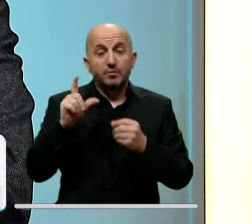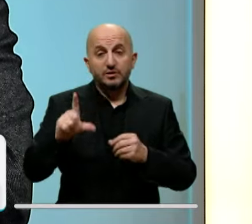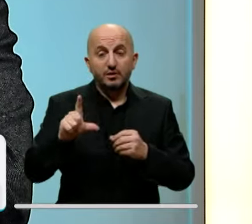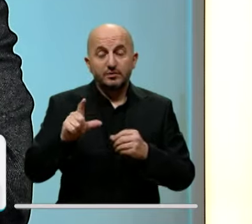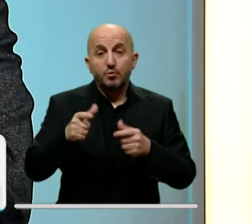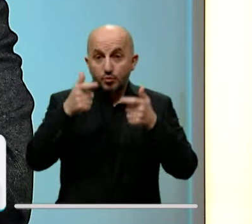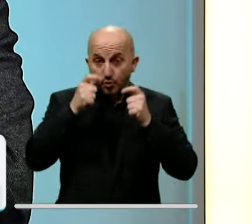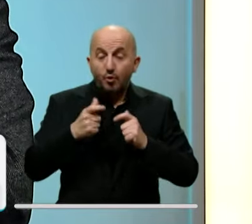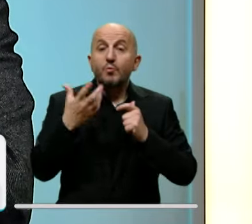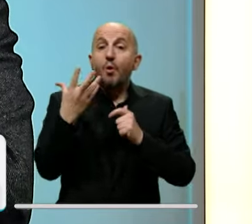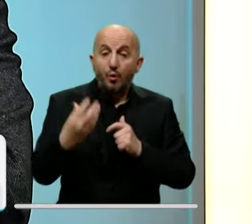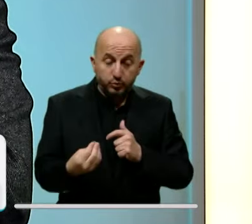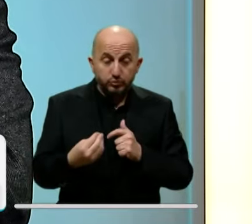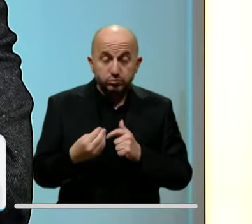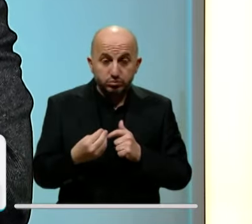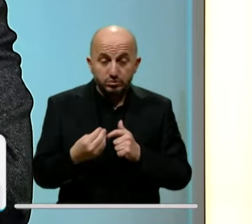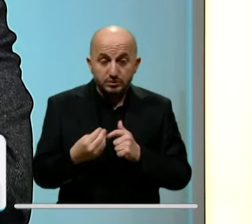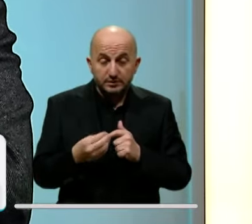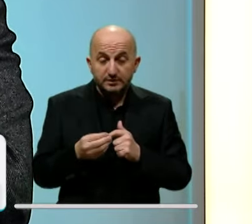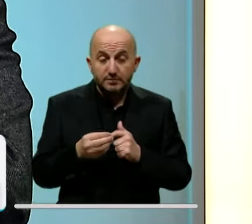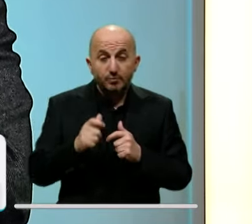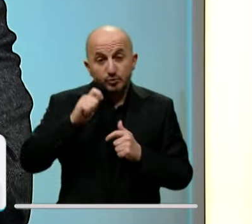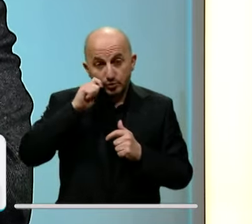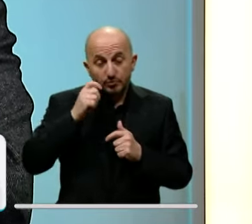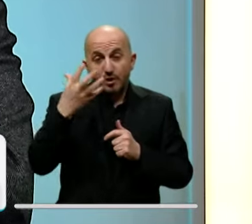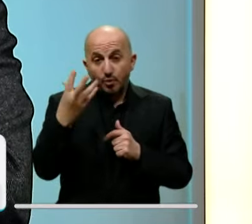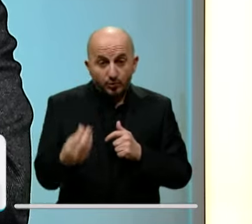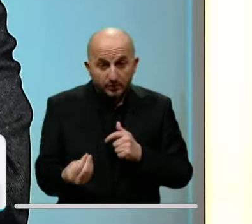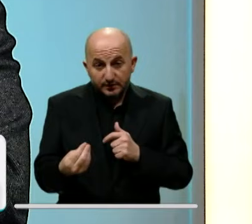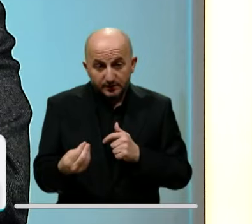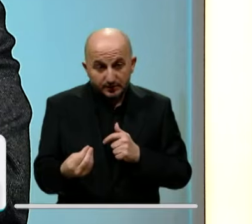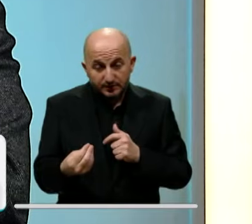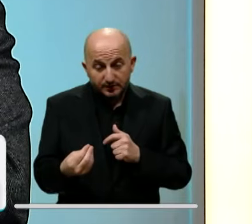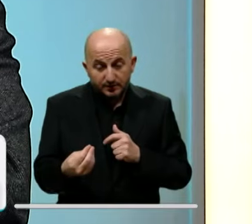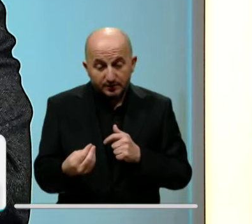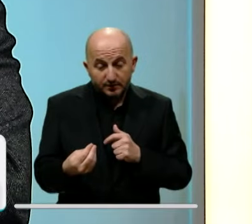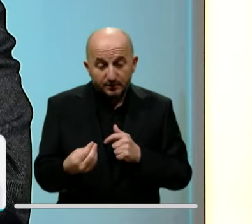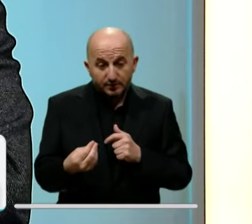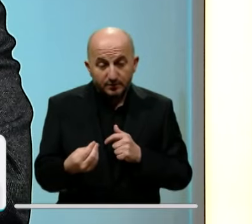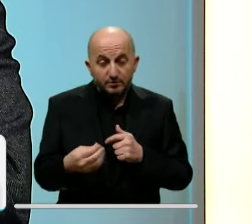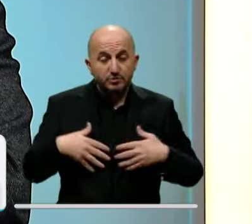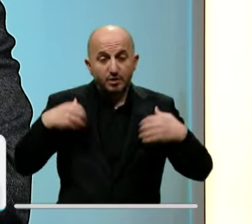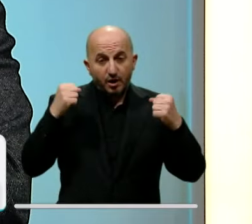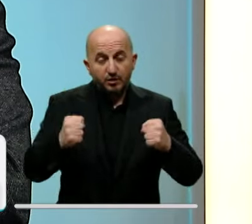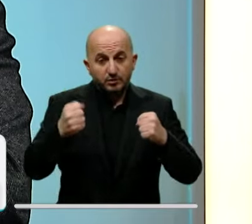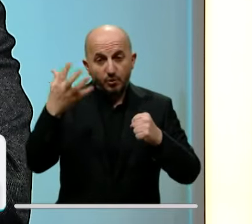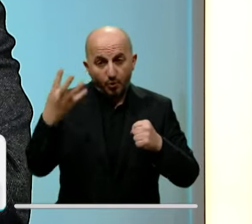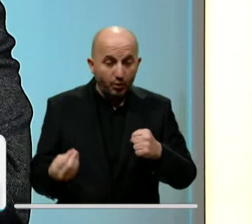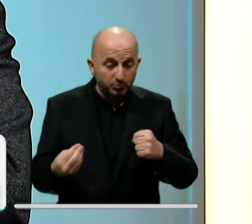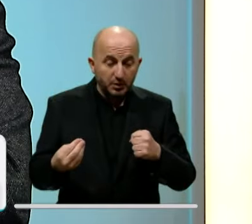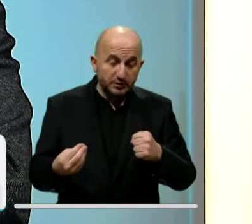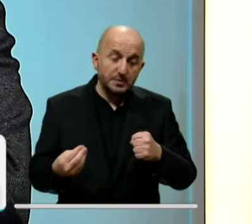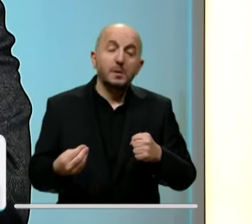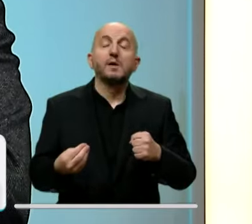yükümlü olup Evet yükümlü olup müslüman olması Efendim sağlıklı